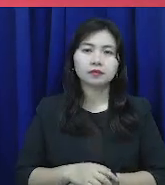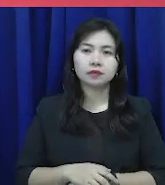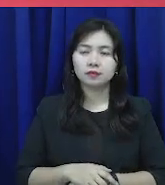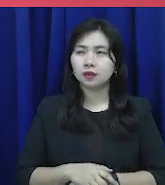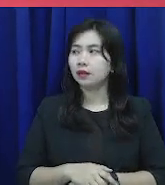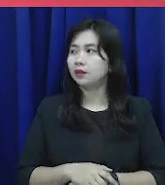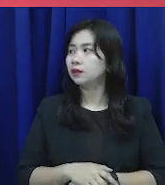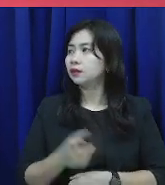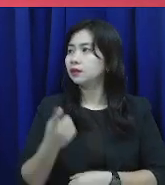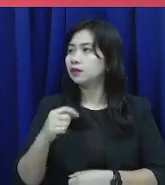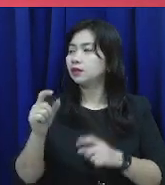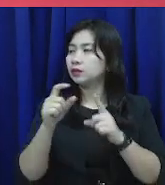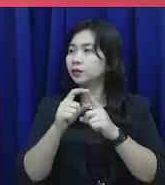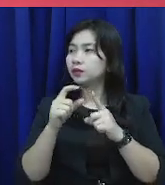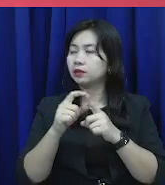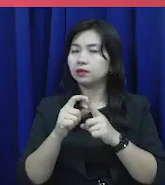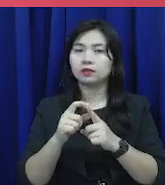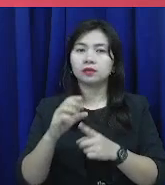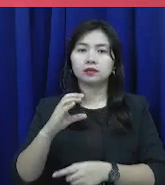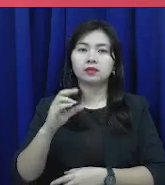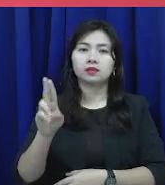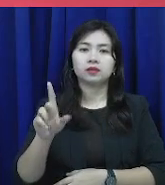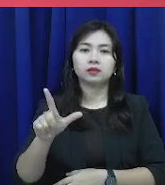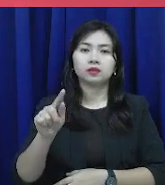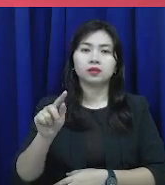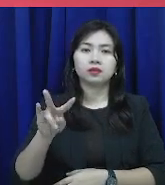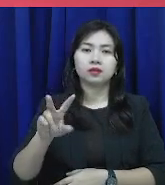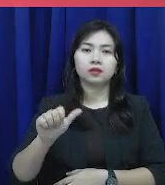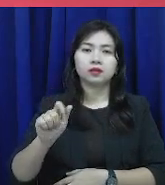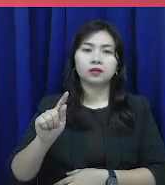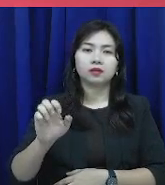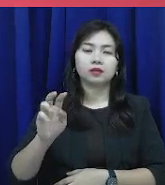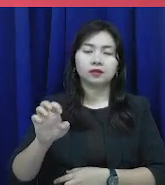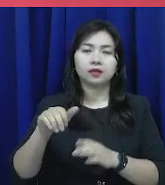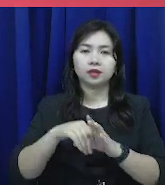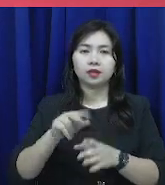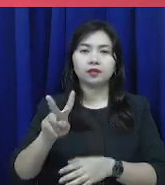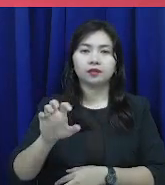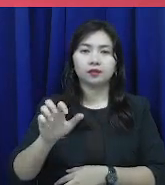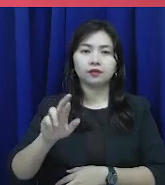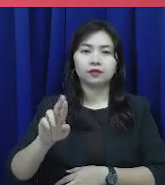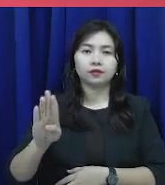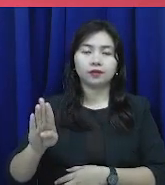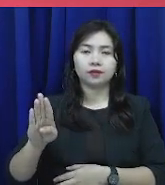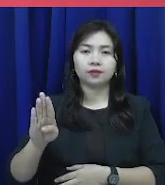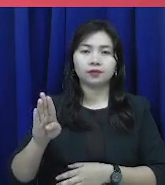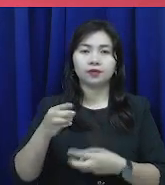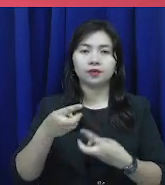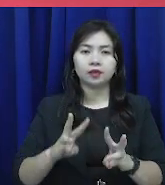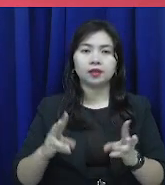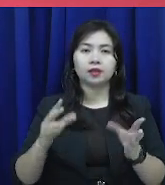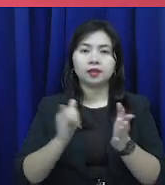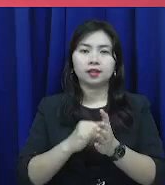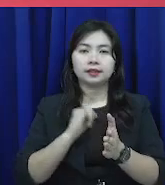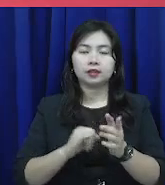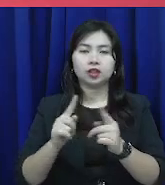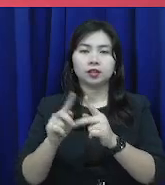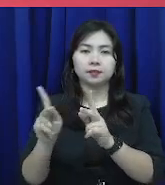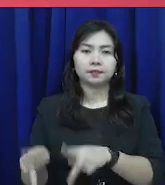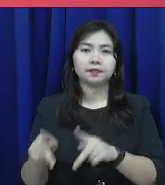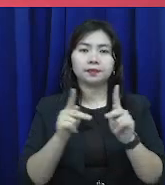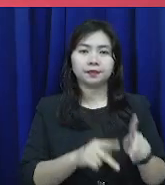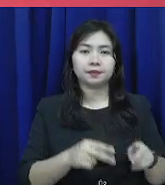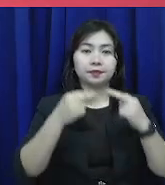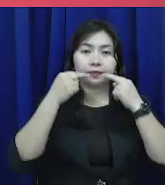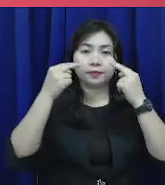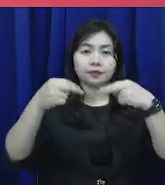ngayon the word the word cultivate on its verb form it means to prepare and use binigay ko po sa inyo yan